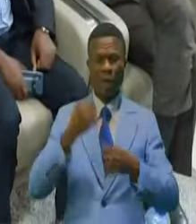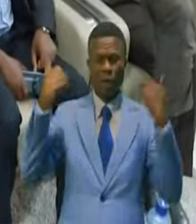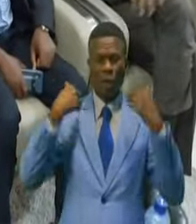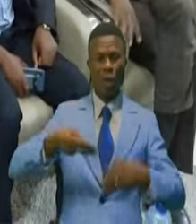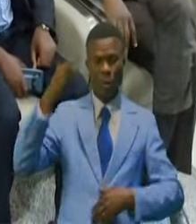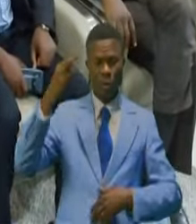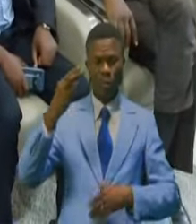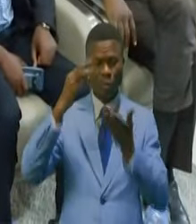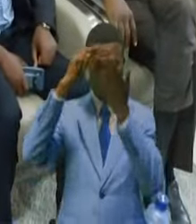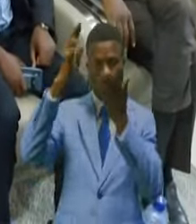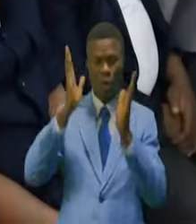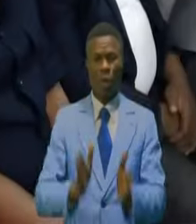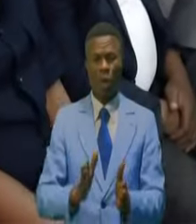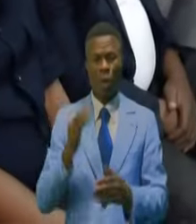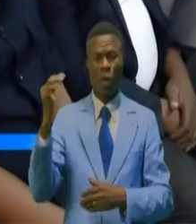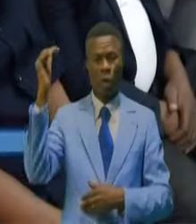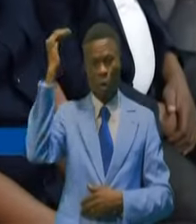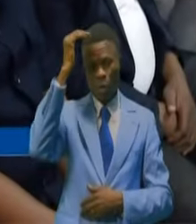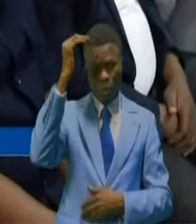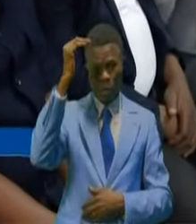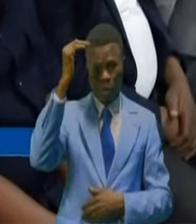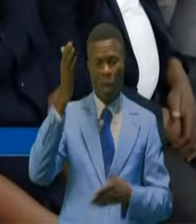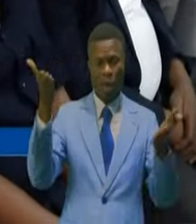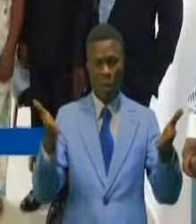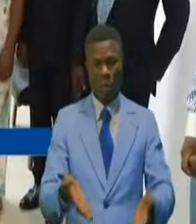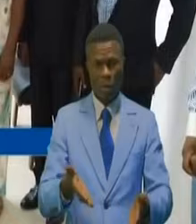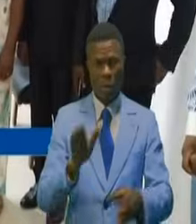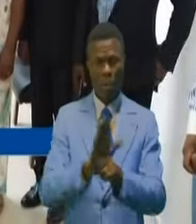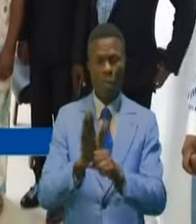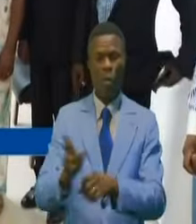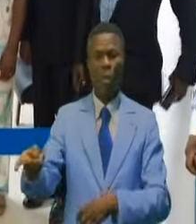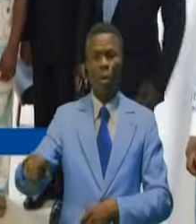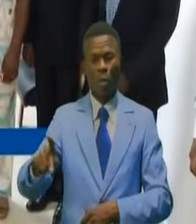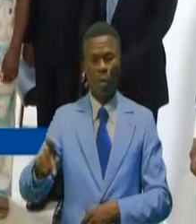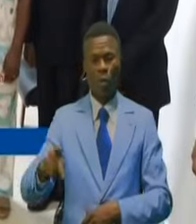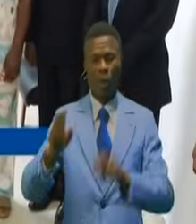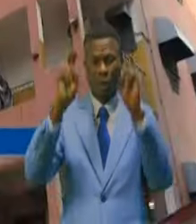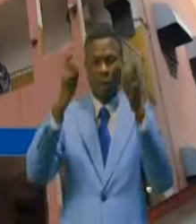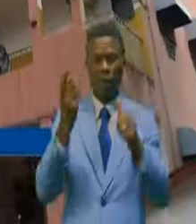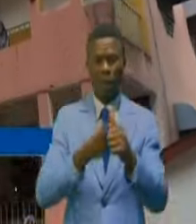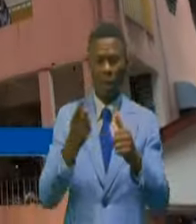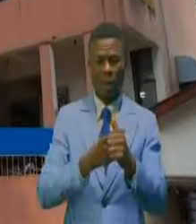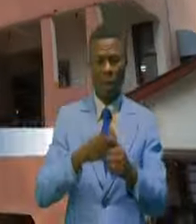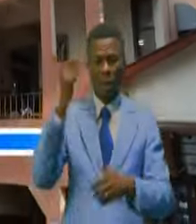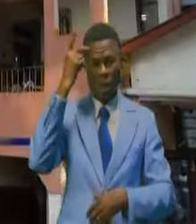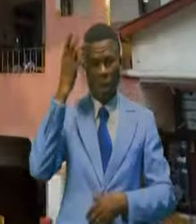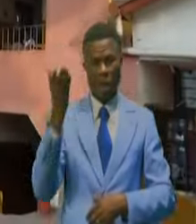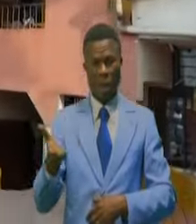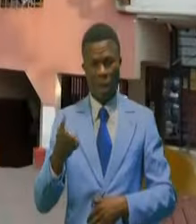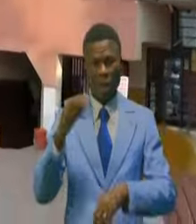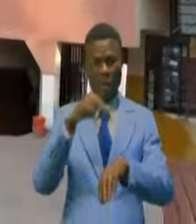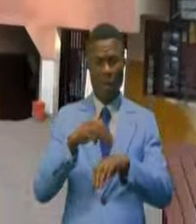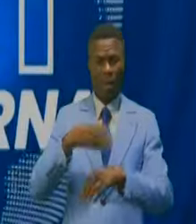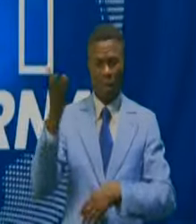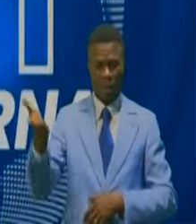Cet établissement d'enseignement supérieur universitaire est présent dans plusieurs villes du pays, notamment Kinshasa et